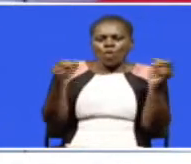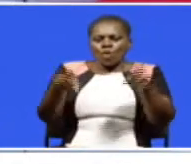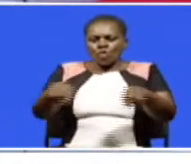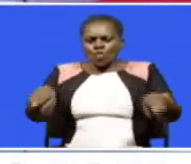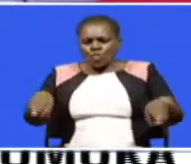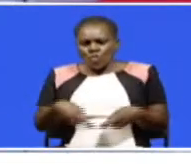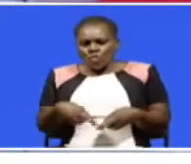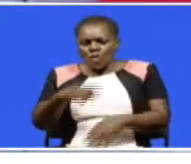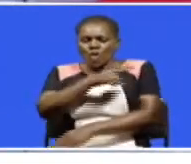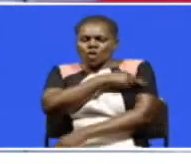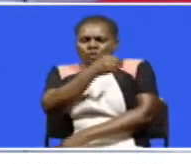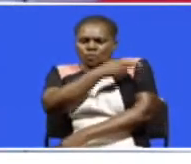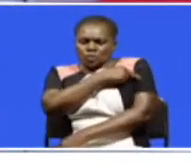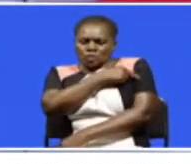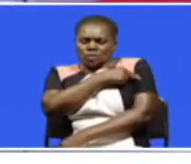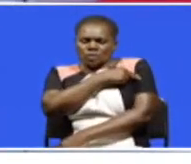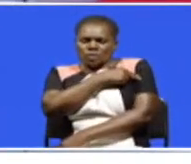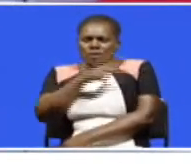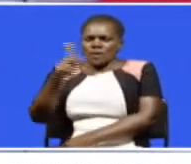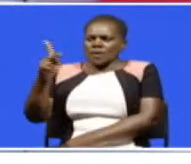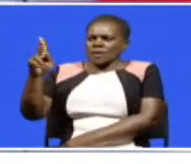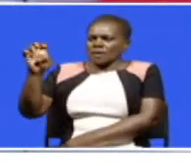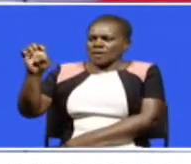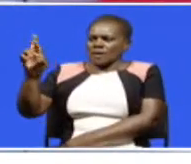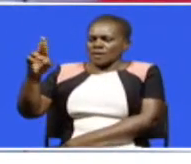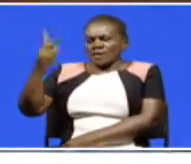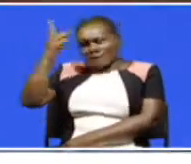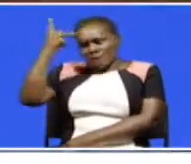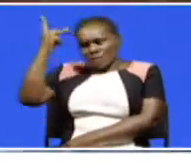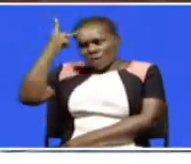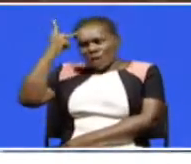kuhifadhia maiti cha hospitali ya Kerugoya level